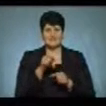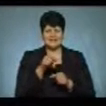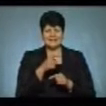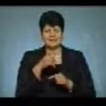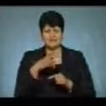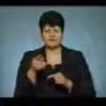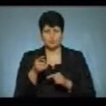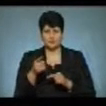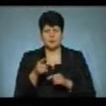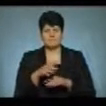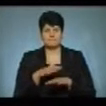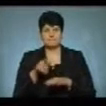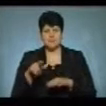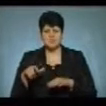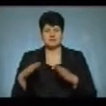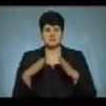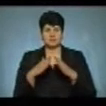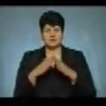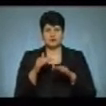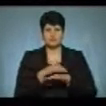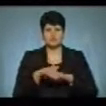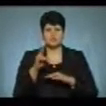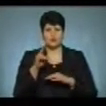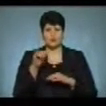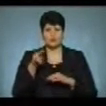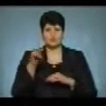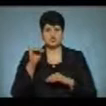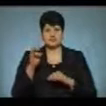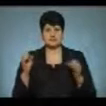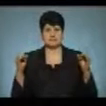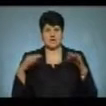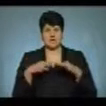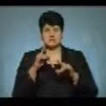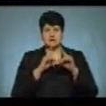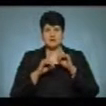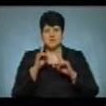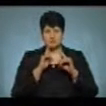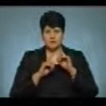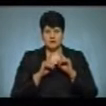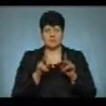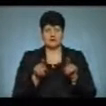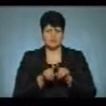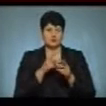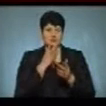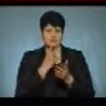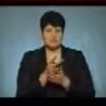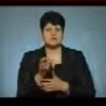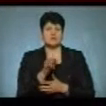мешканці будинків, що поблизу торфяної котельні на вулиці Купчинського, зібралися на збори. Також у цьому випуску дивіться про таке.